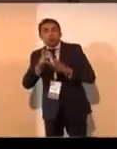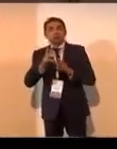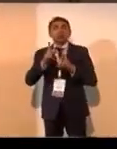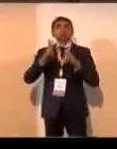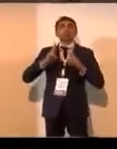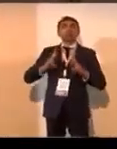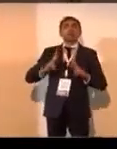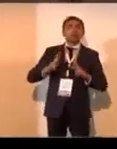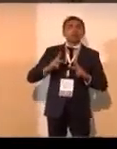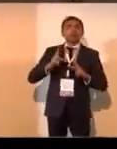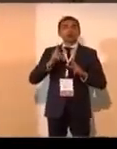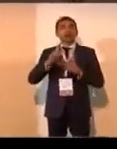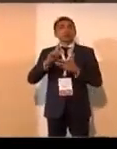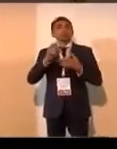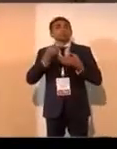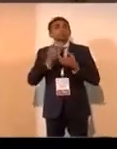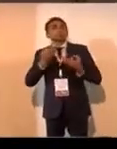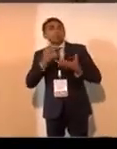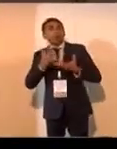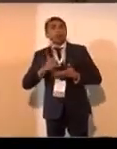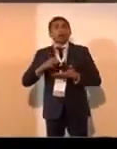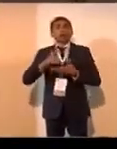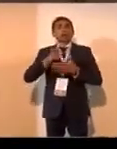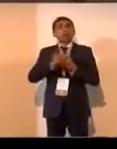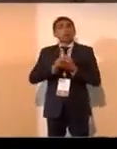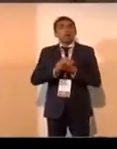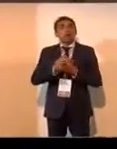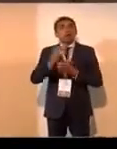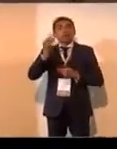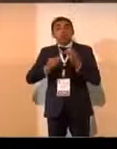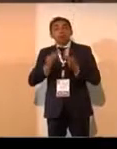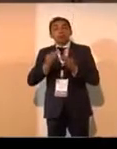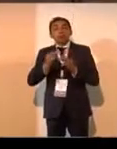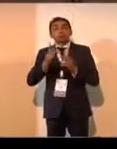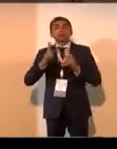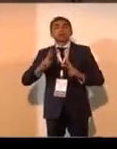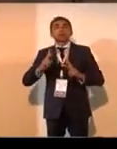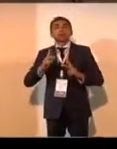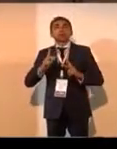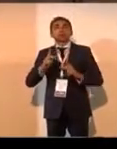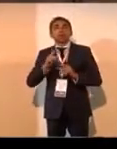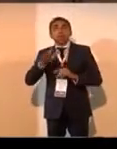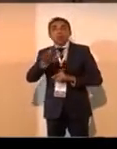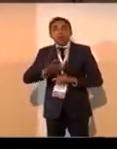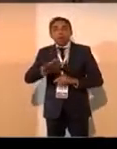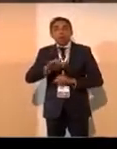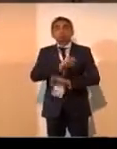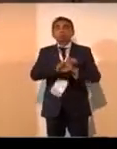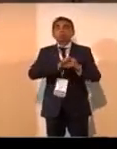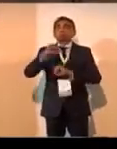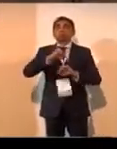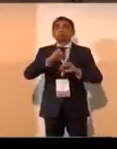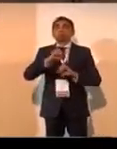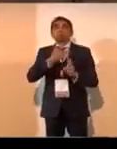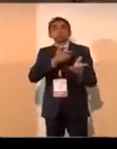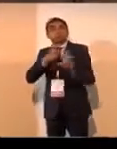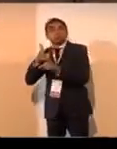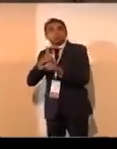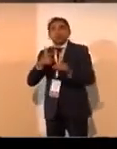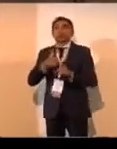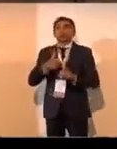lo stare bene, abbiamo un momento di serenità, in quei luoghi sono stati colpiti. Quindi il tema di